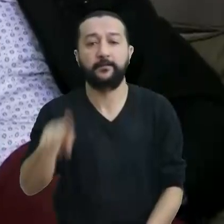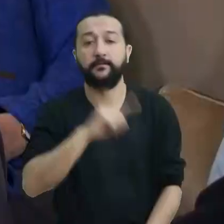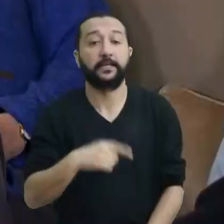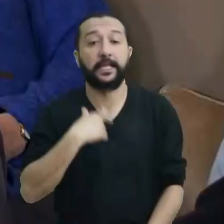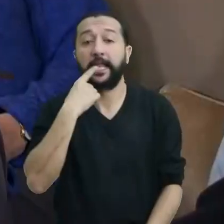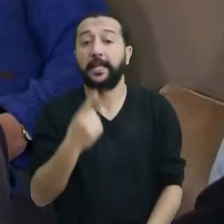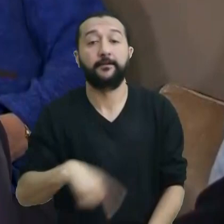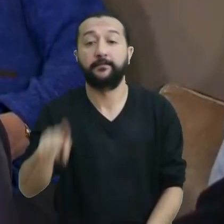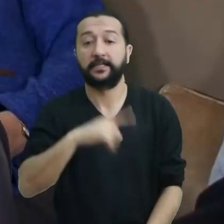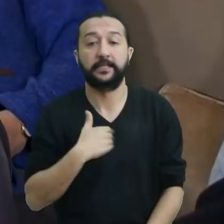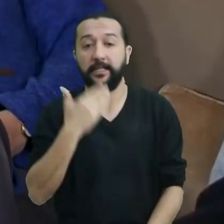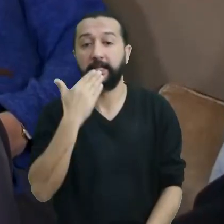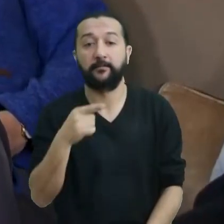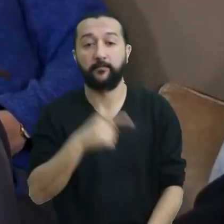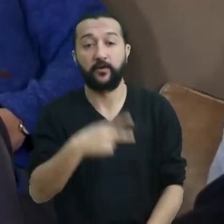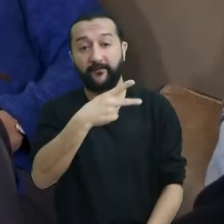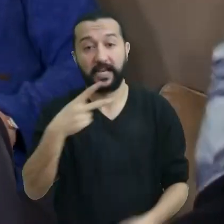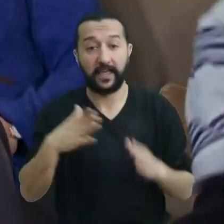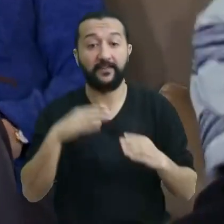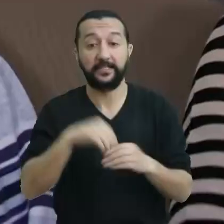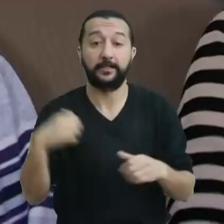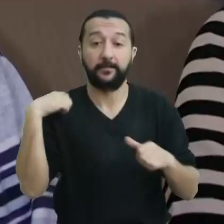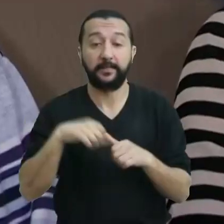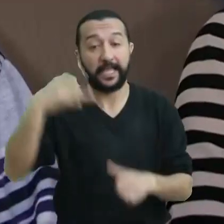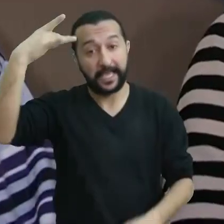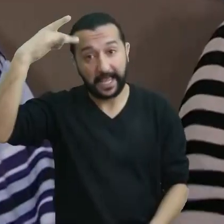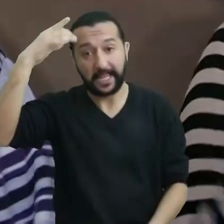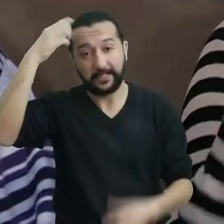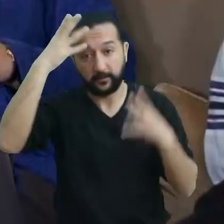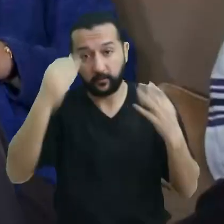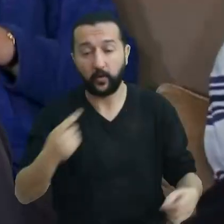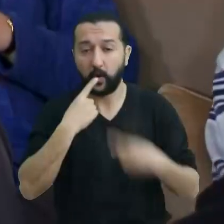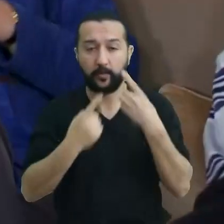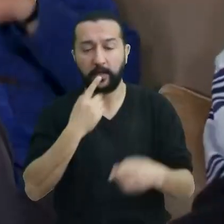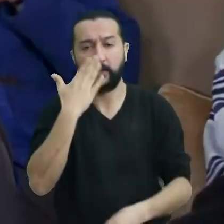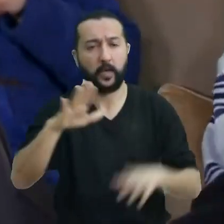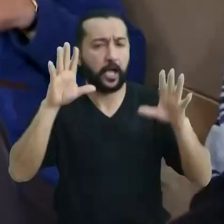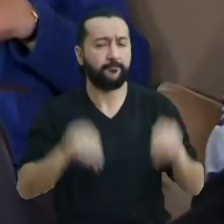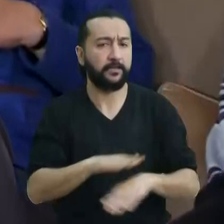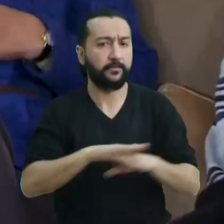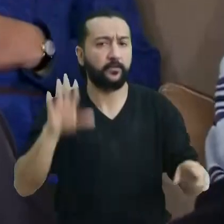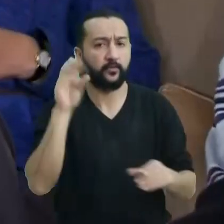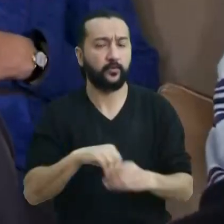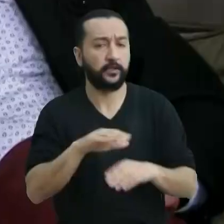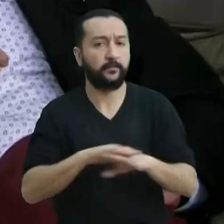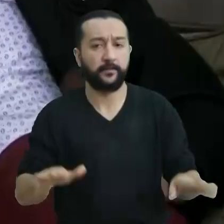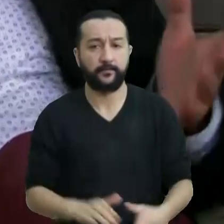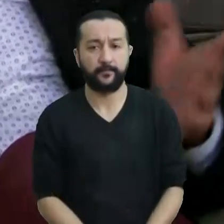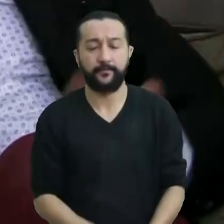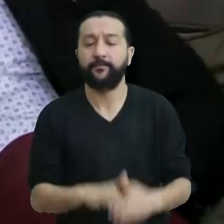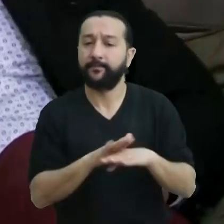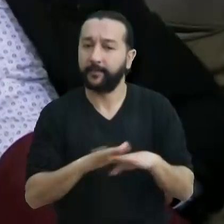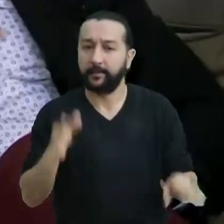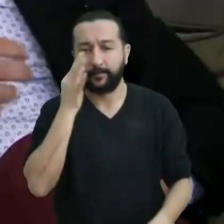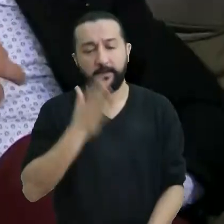Ne dedim ben size? Bu villada bir daha kıllık ve saç dökülmesi mevzusu yok. Kapandı bitti. Ha. Yok. Tamam